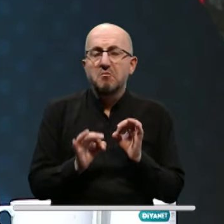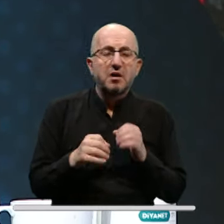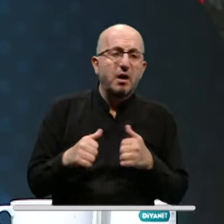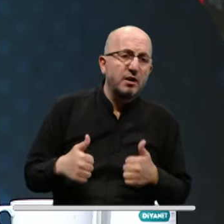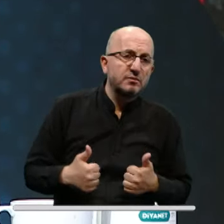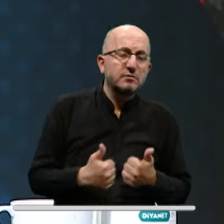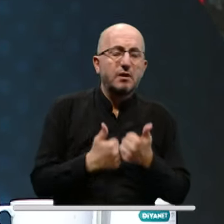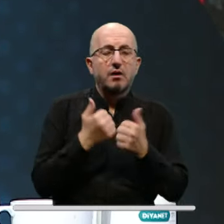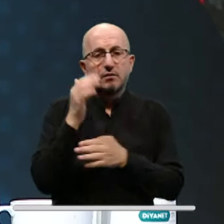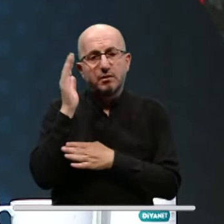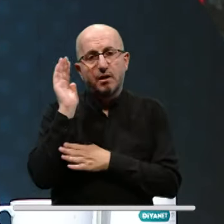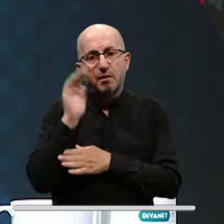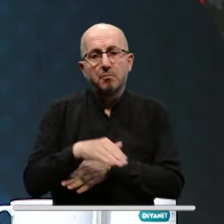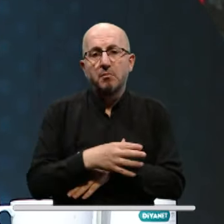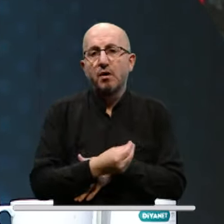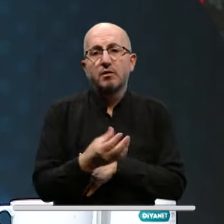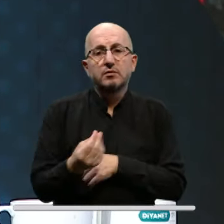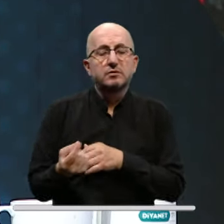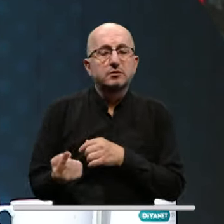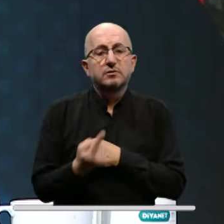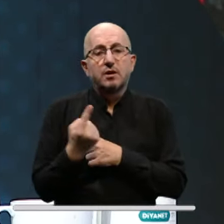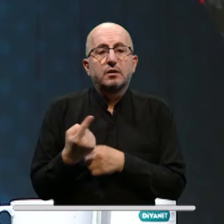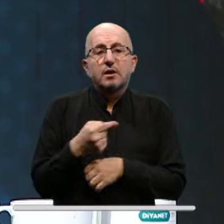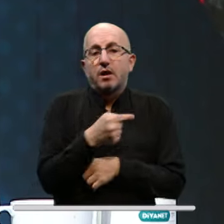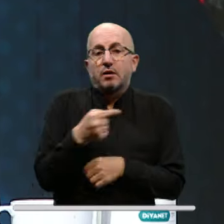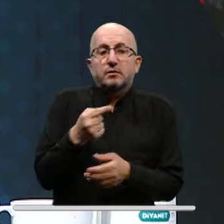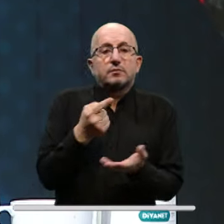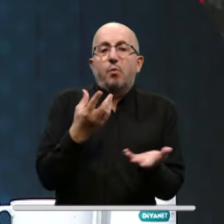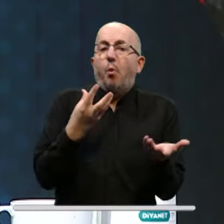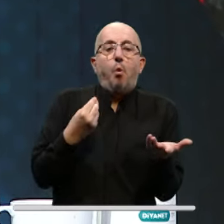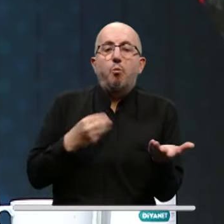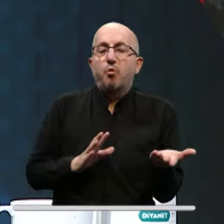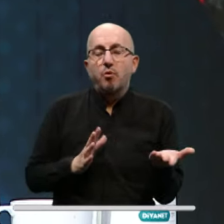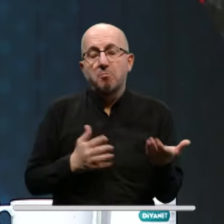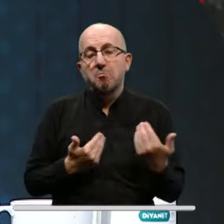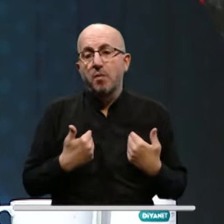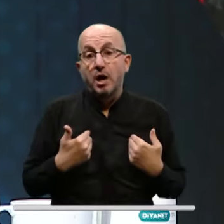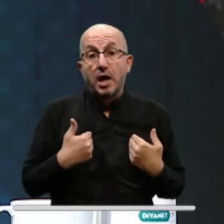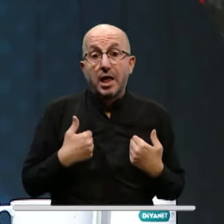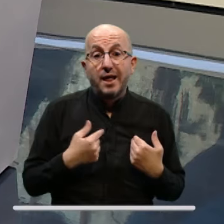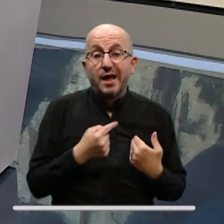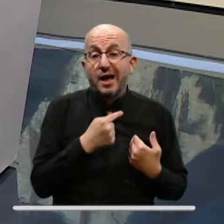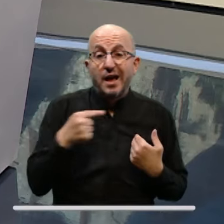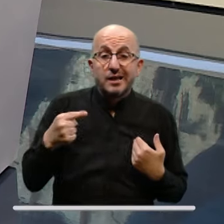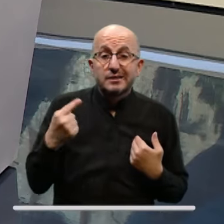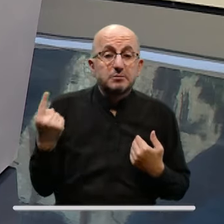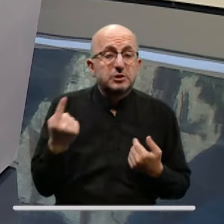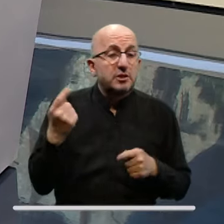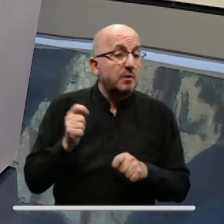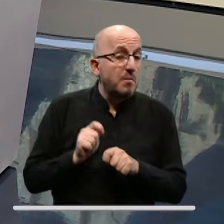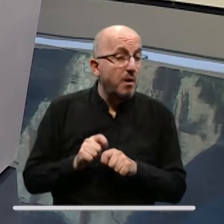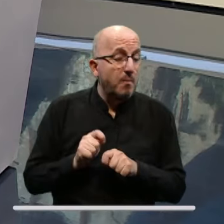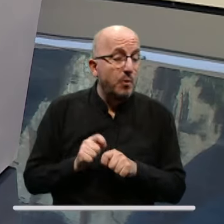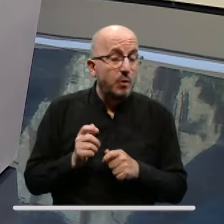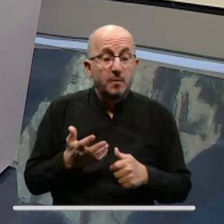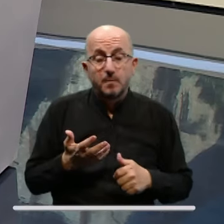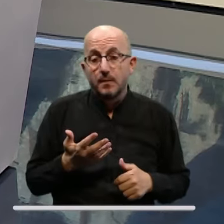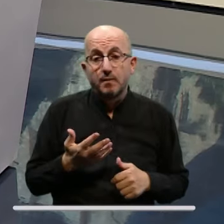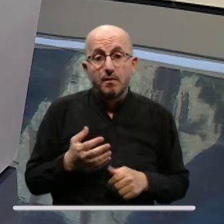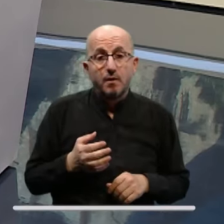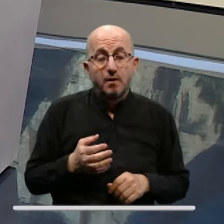kazalar, belalar, böyle şeyler hiç eksik olmuyor. Hocam ben burada eksik bir şey mi yapıyorum